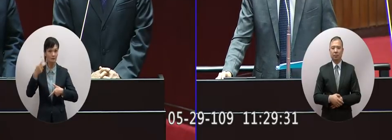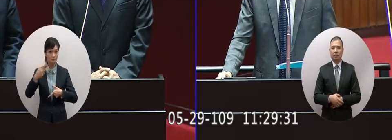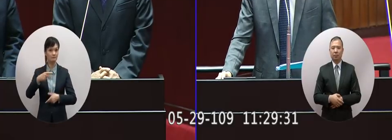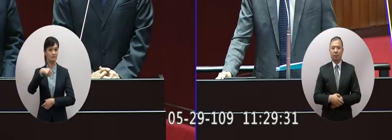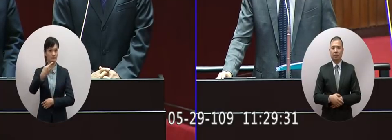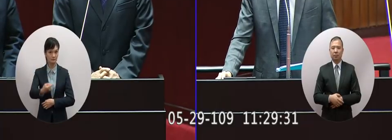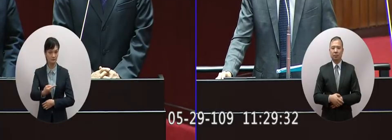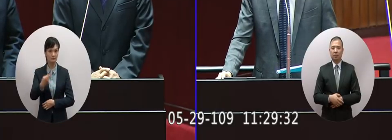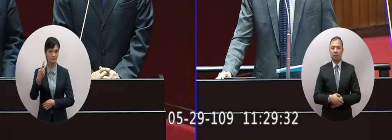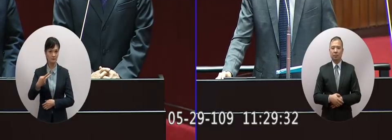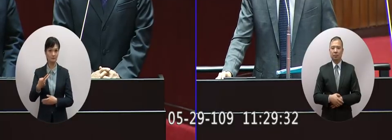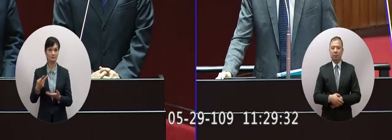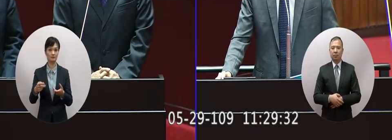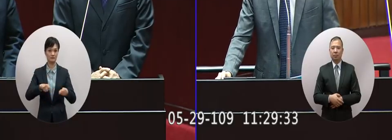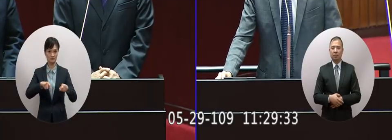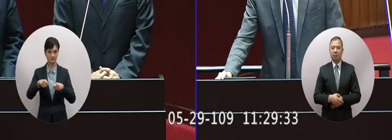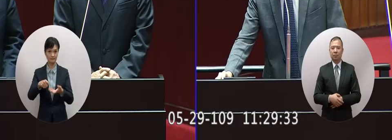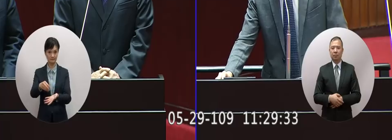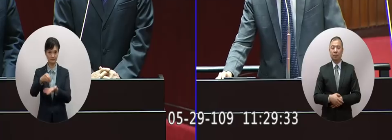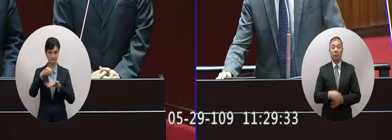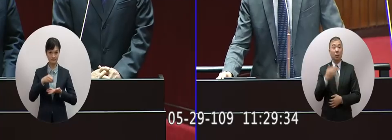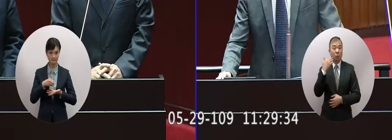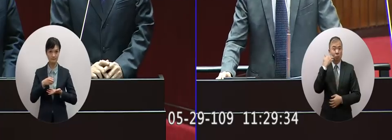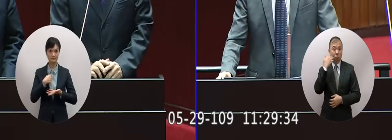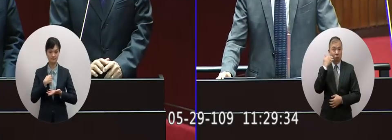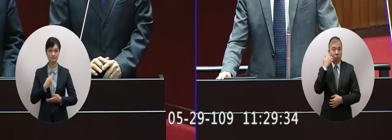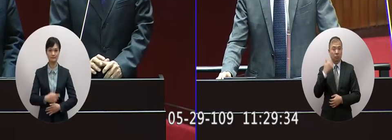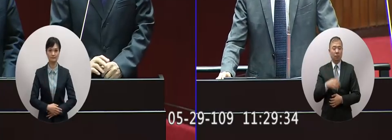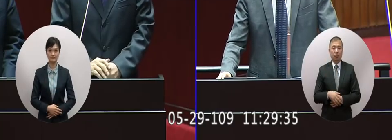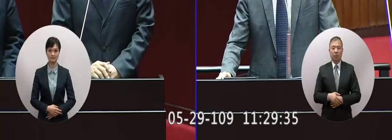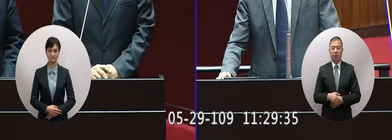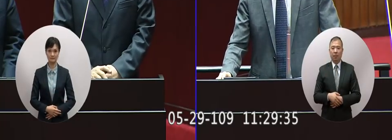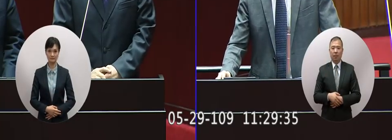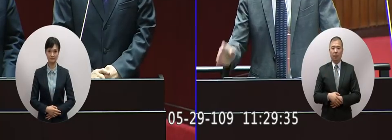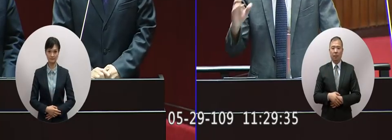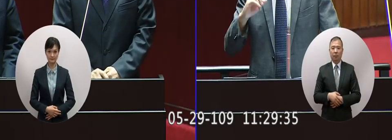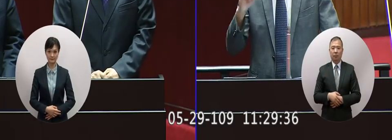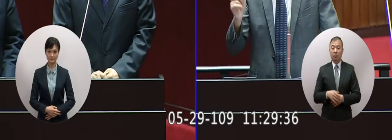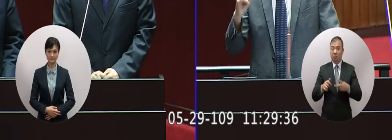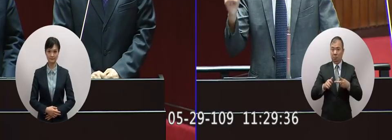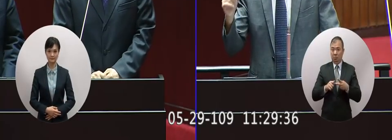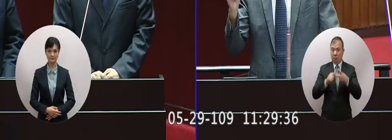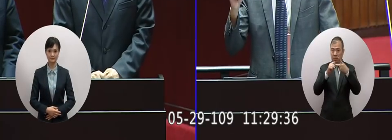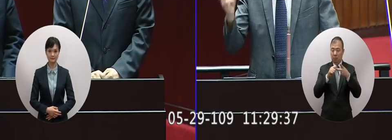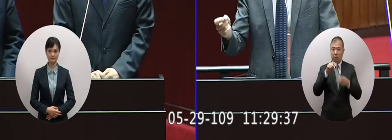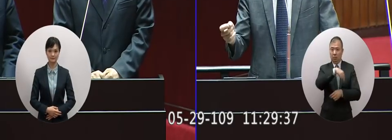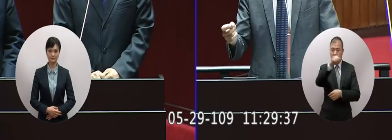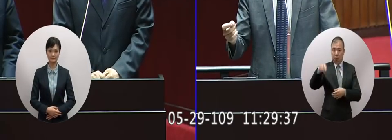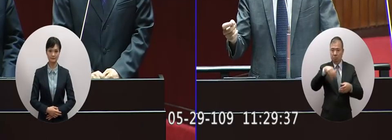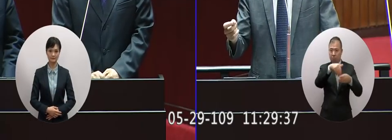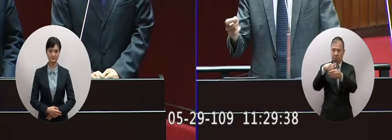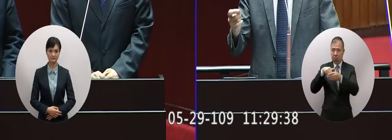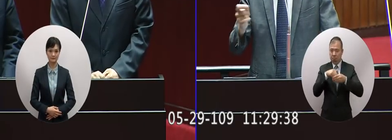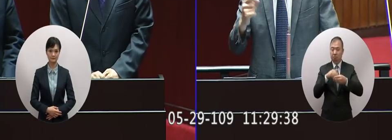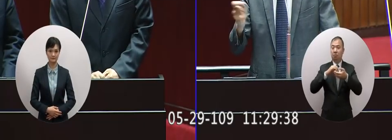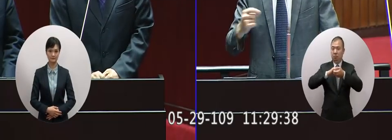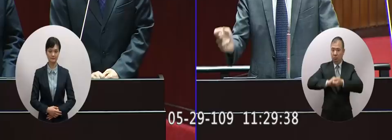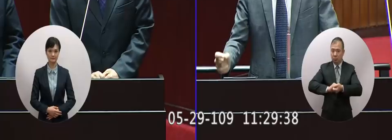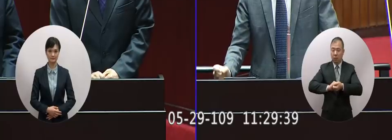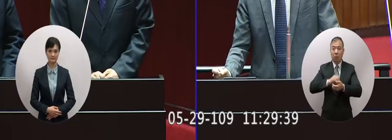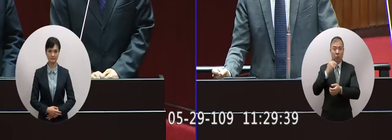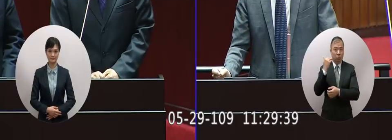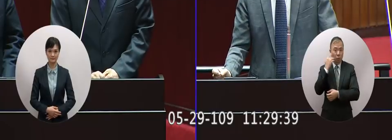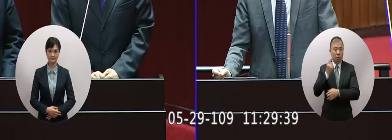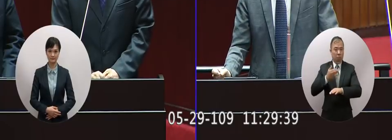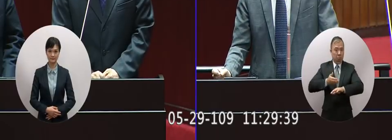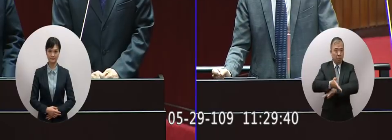案子交到这个中选会来。 如果说就是真的开始进行复决，就是这件事如果我们可以了，那按照哪一